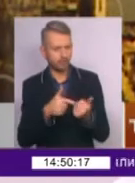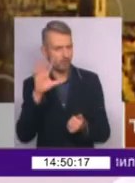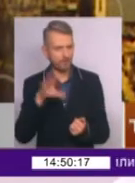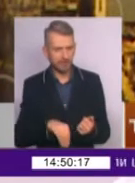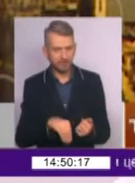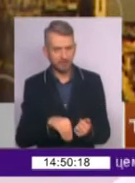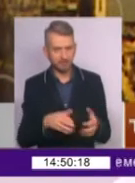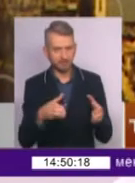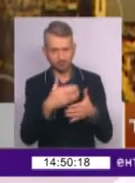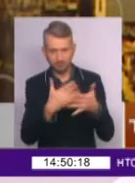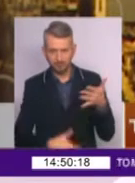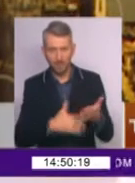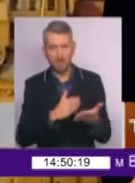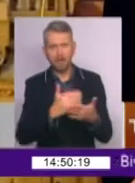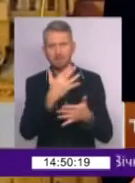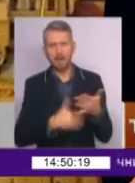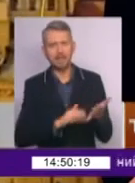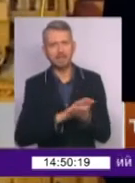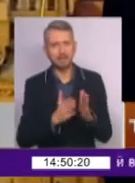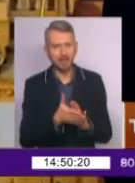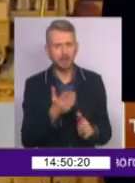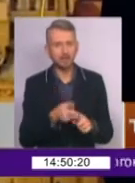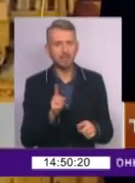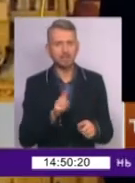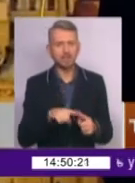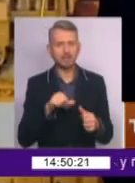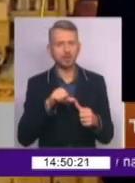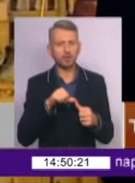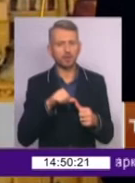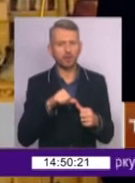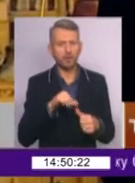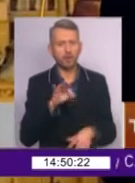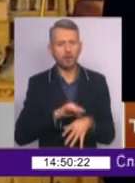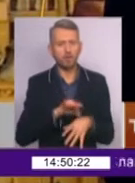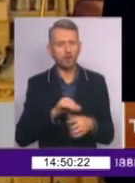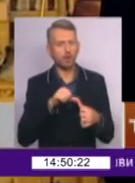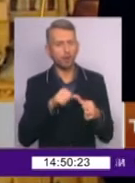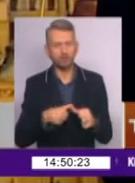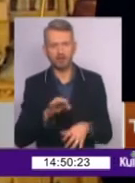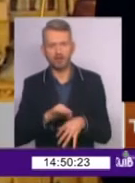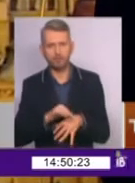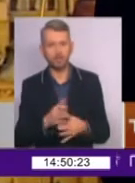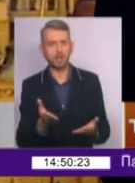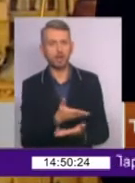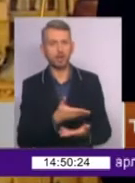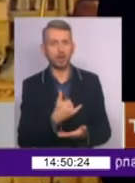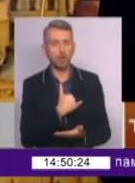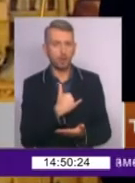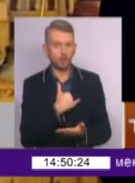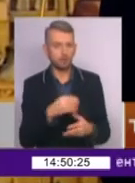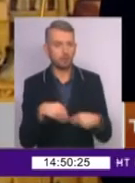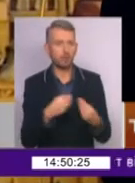є перелік станів, тобто це якраз хворі на хронічні захворювання, які нам, як у нас, як правило,